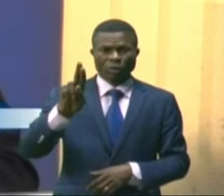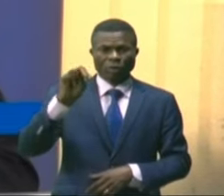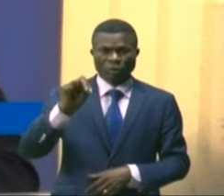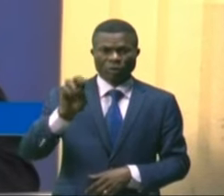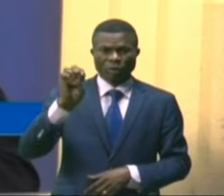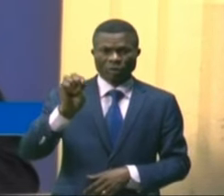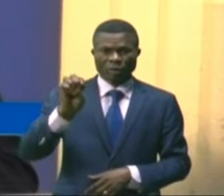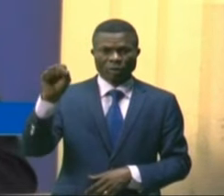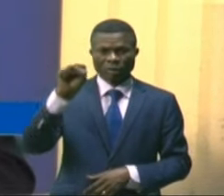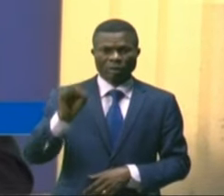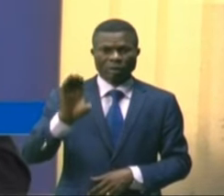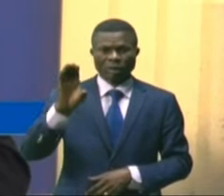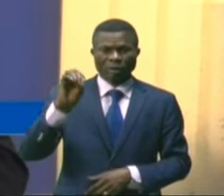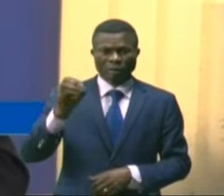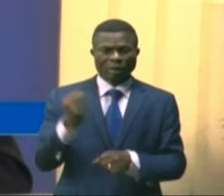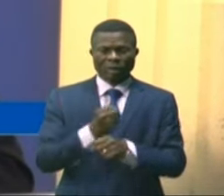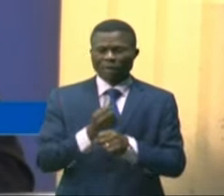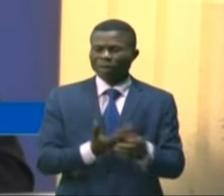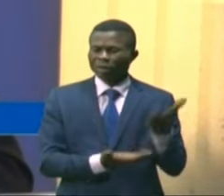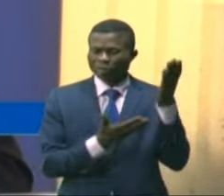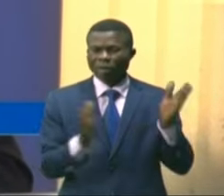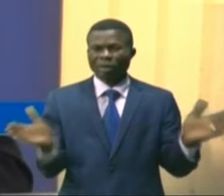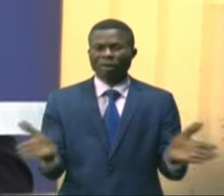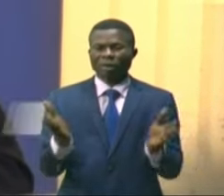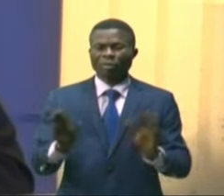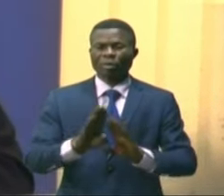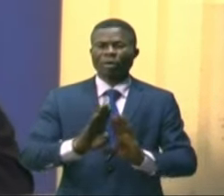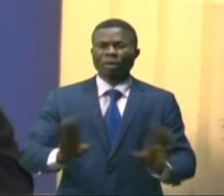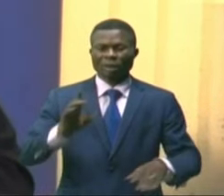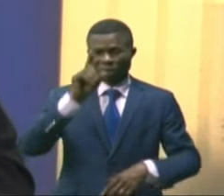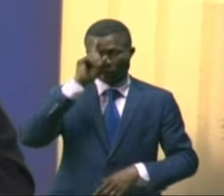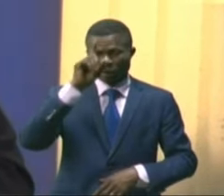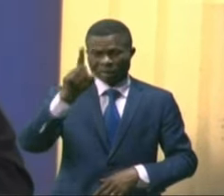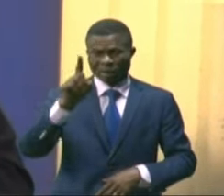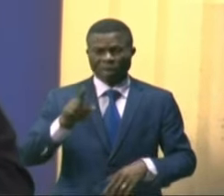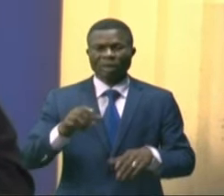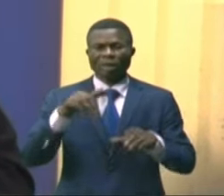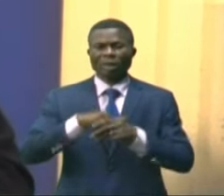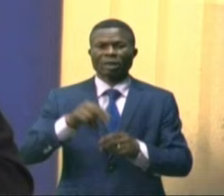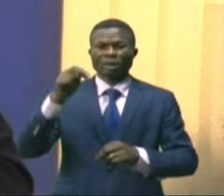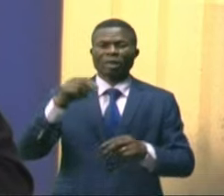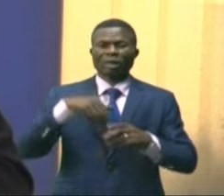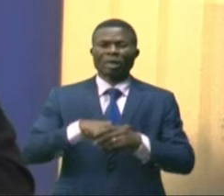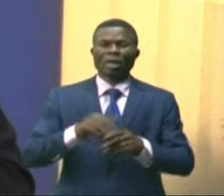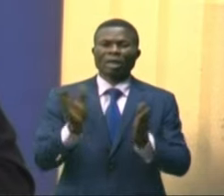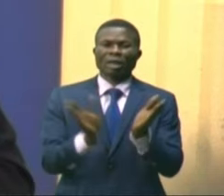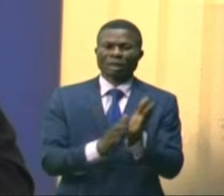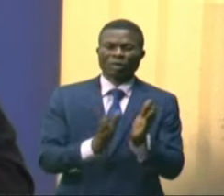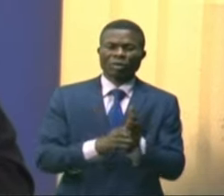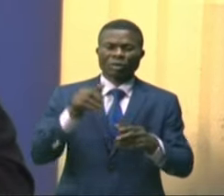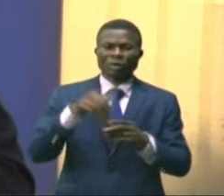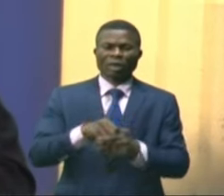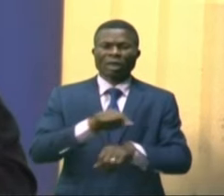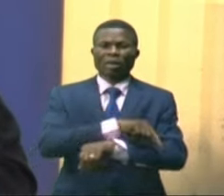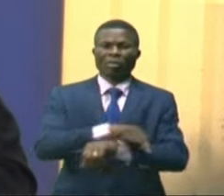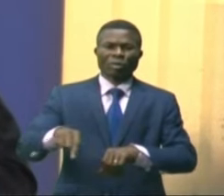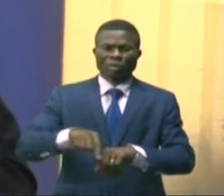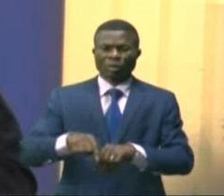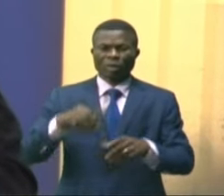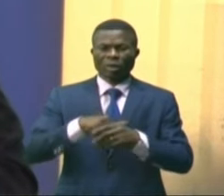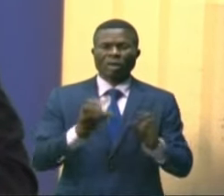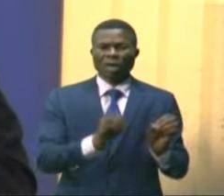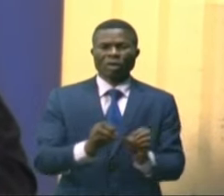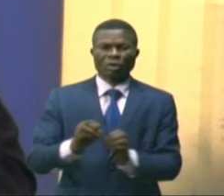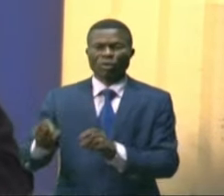jouer pleinement son rôle de renforcement des capacités des pays au niveau institutionnel, au niveau